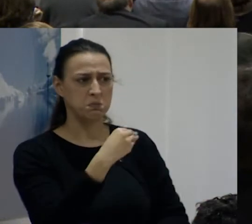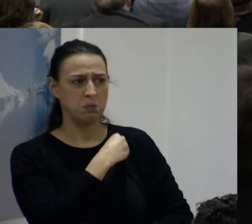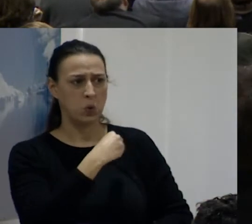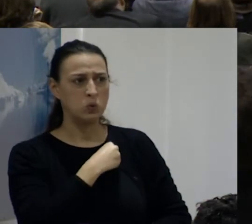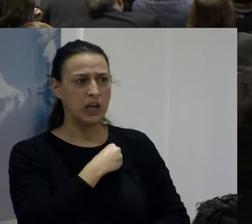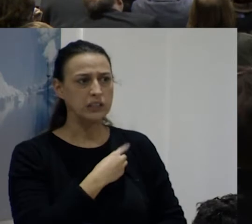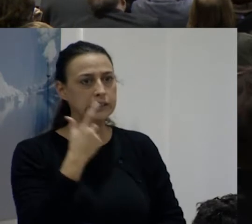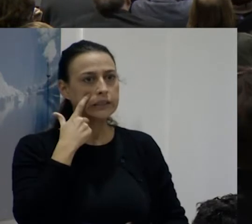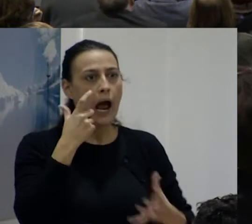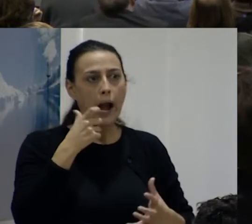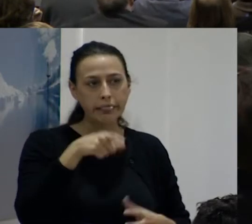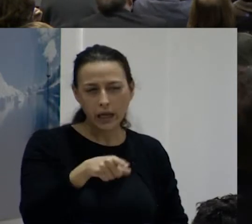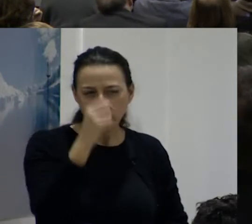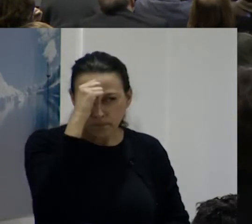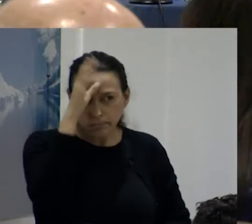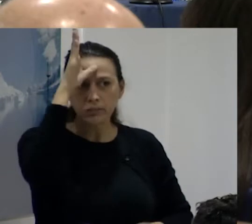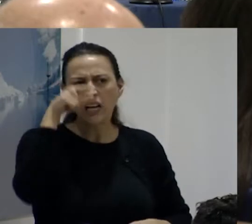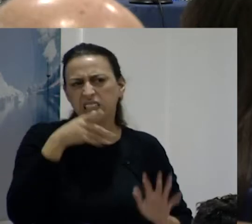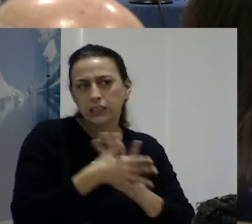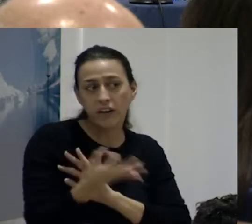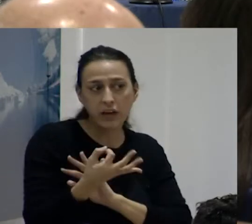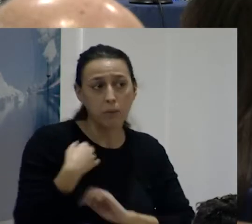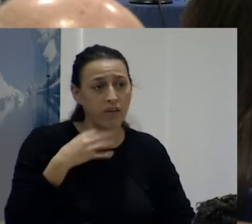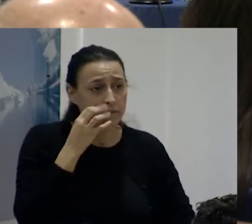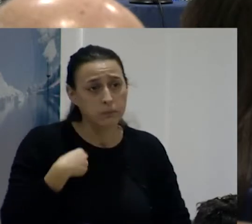d'art, no sabria ben bé què contestar.